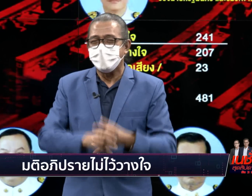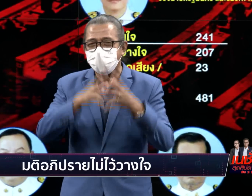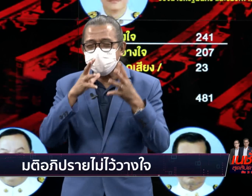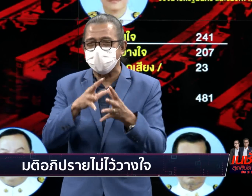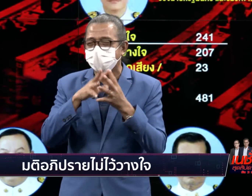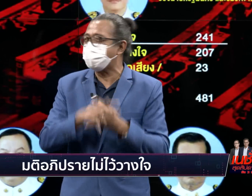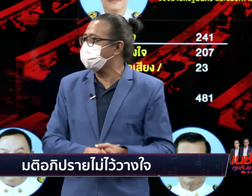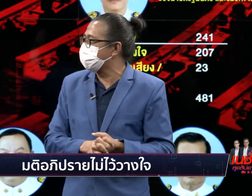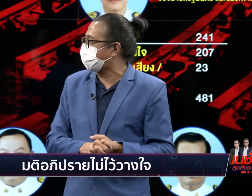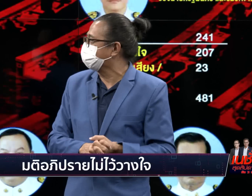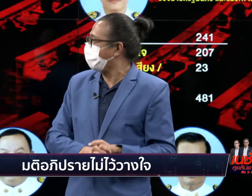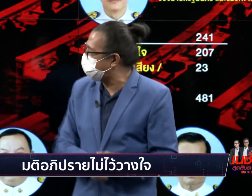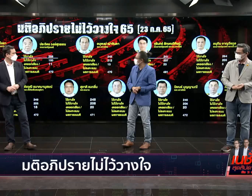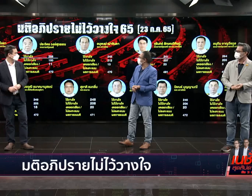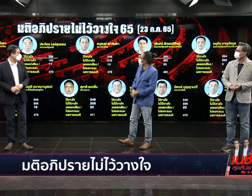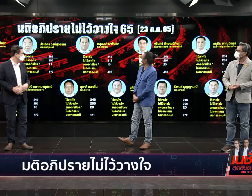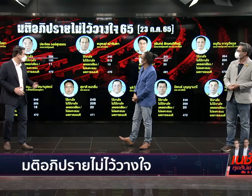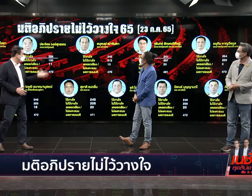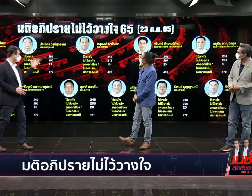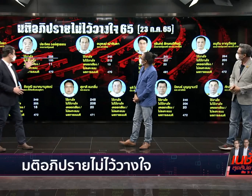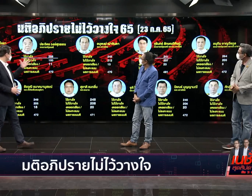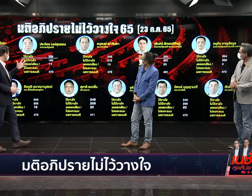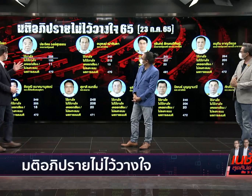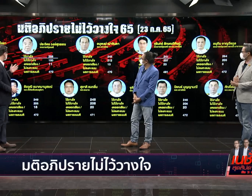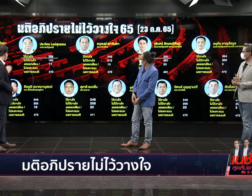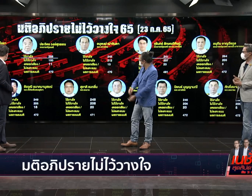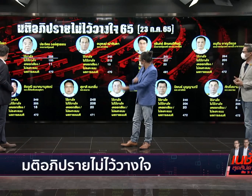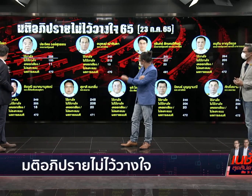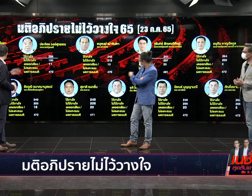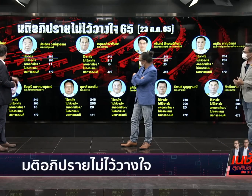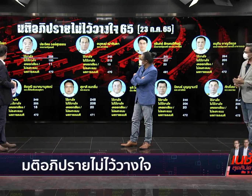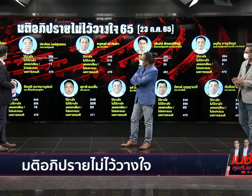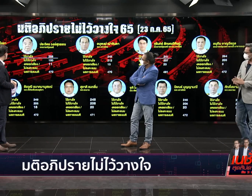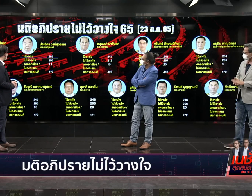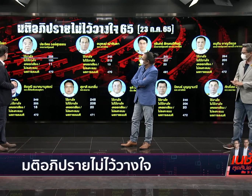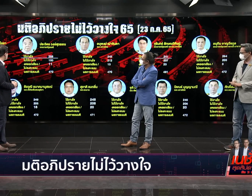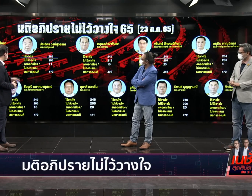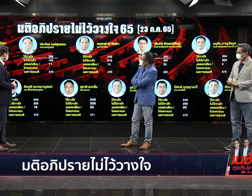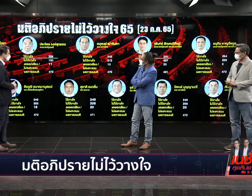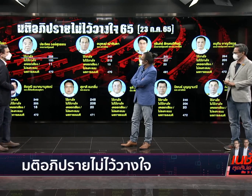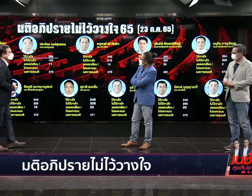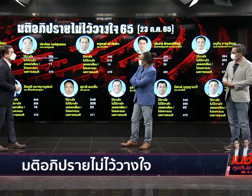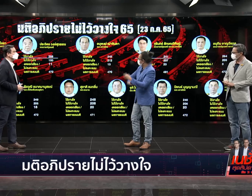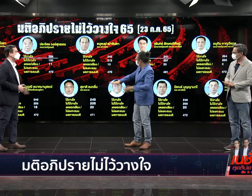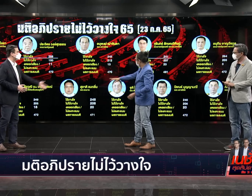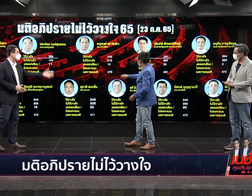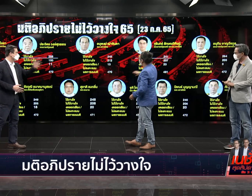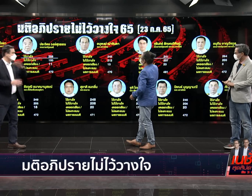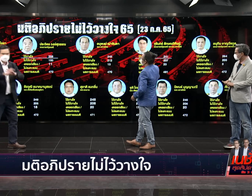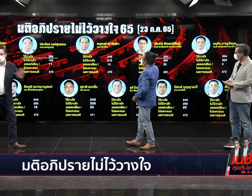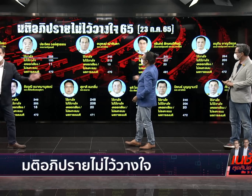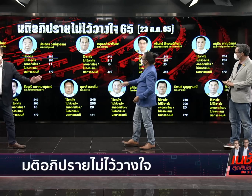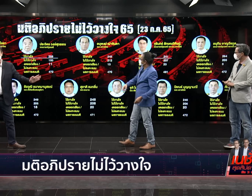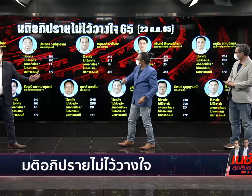ชารัฐและก็เสียงในพรรคร่วมด้วยกัน ครับ มาดู ผลคะแนนก่อนนะ ครับ คะแนนไม่ไว้วางใจเนี่ยนะฮะก็อย่างที่เห็นเมื่อเช้าเ